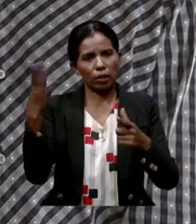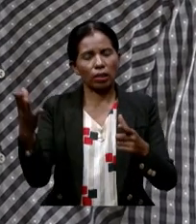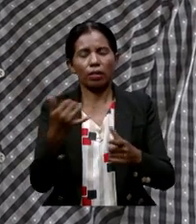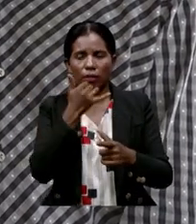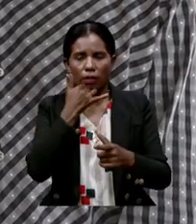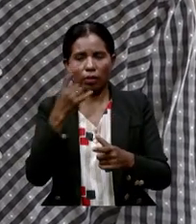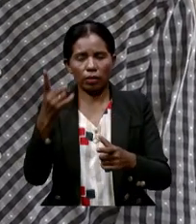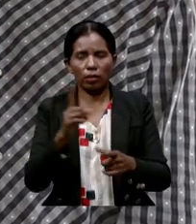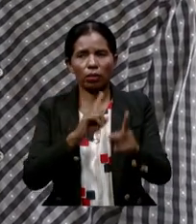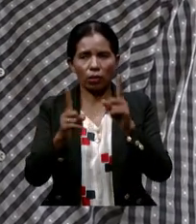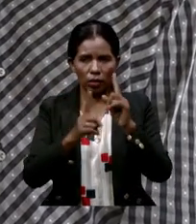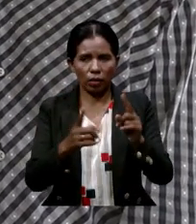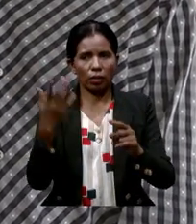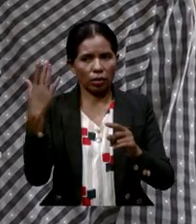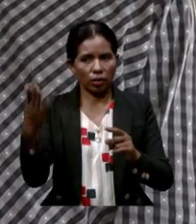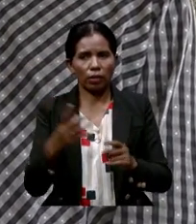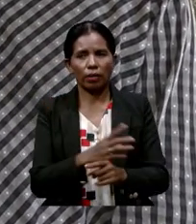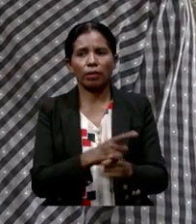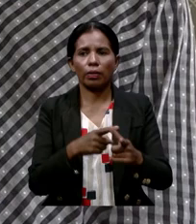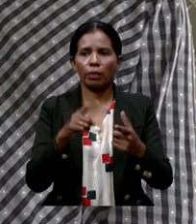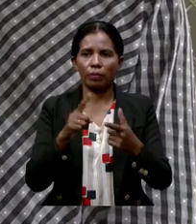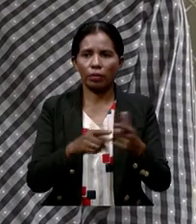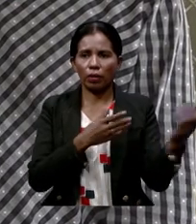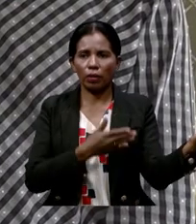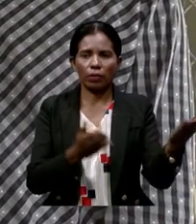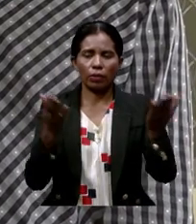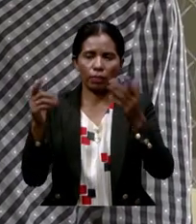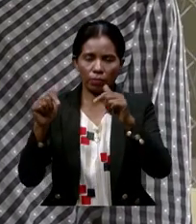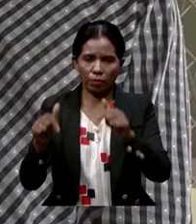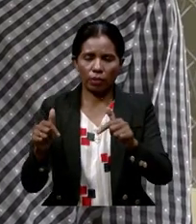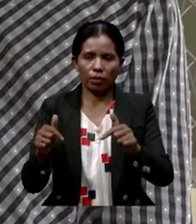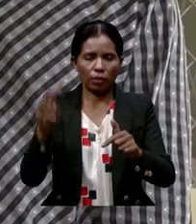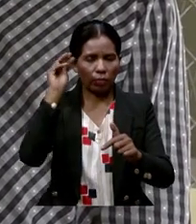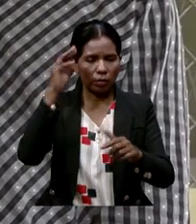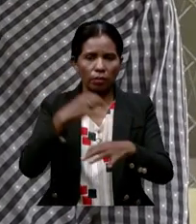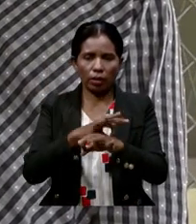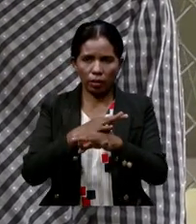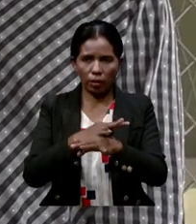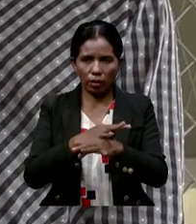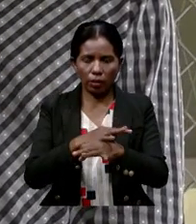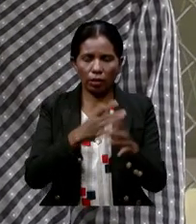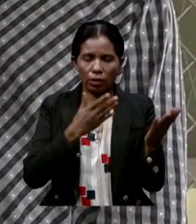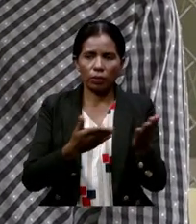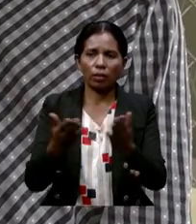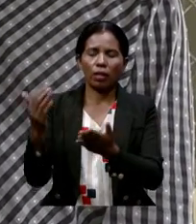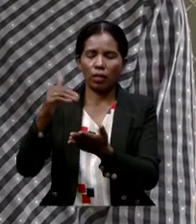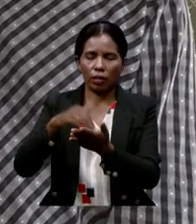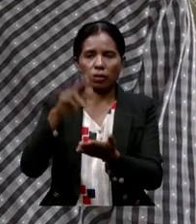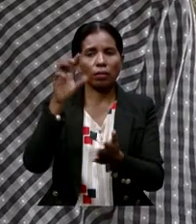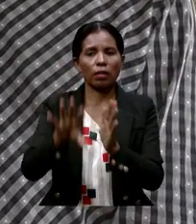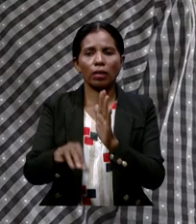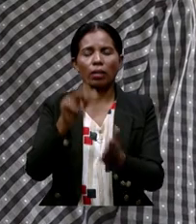sira pono komentario sira pono parecer y después en camino mai falona para a tu ministerio hadia para bele na lu fiol hale para hetan aprobasaun